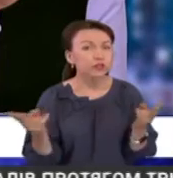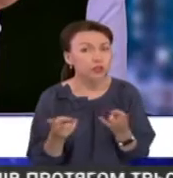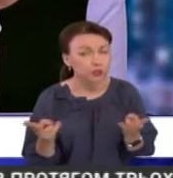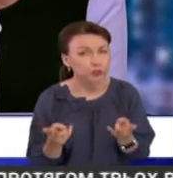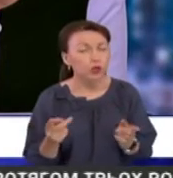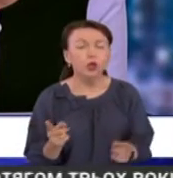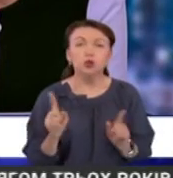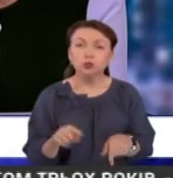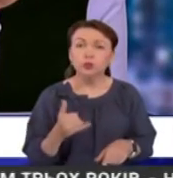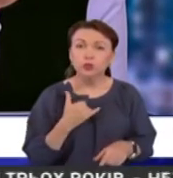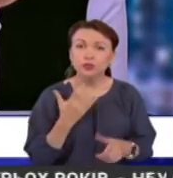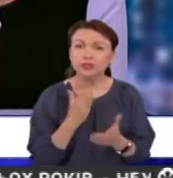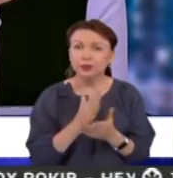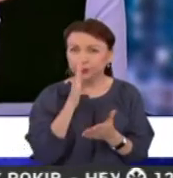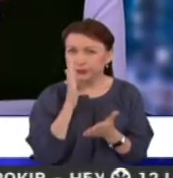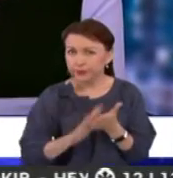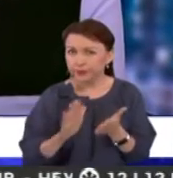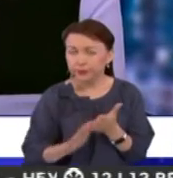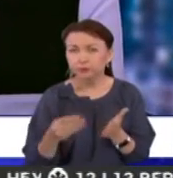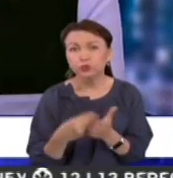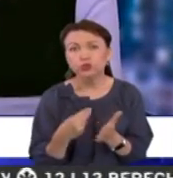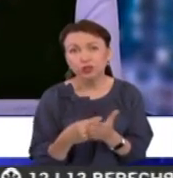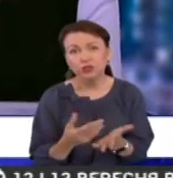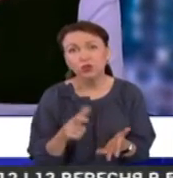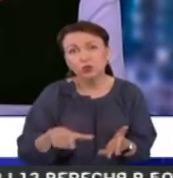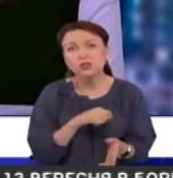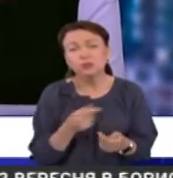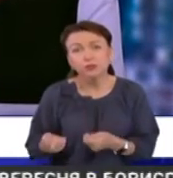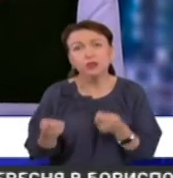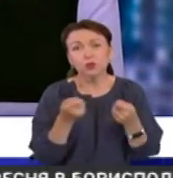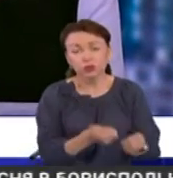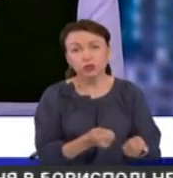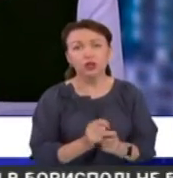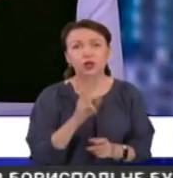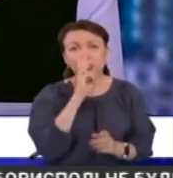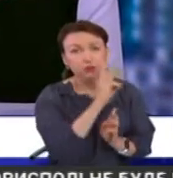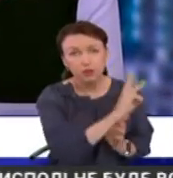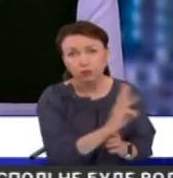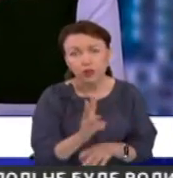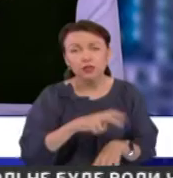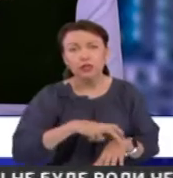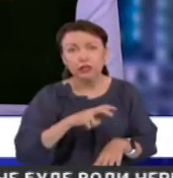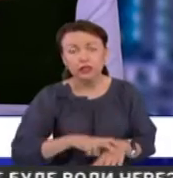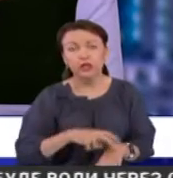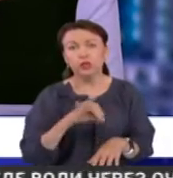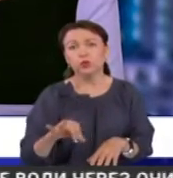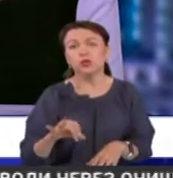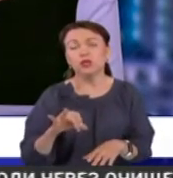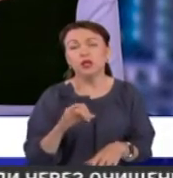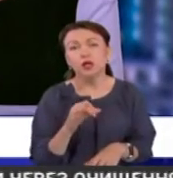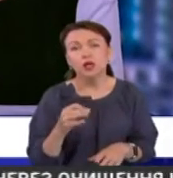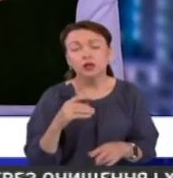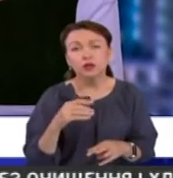є ще тіньовий бюджет медицини, який люди самі приносять в лікарню і в вигляді зарплат лікарю, і в вигляді